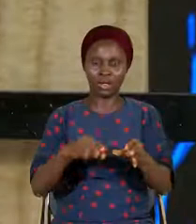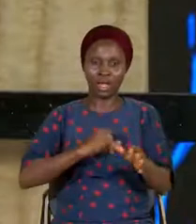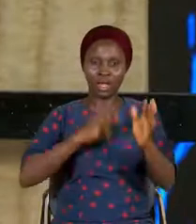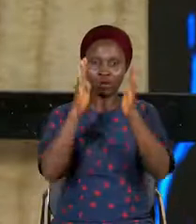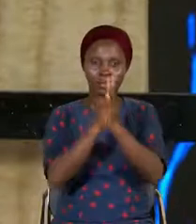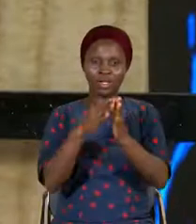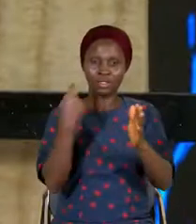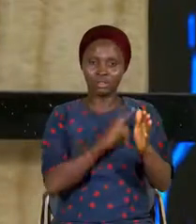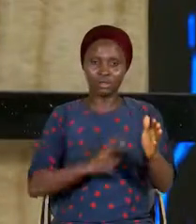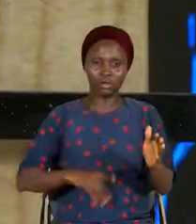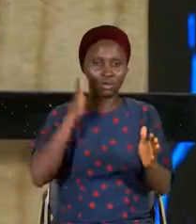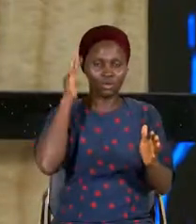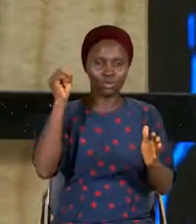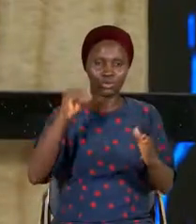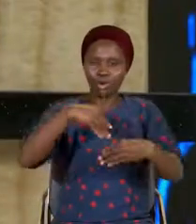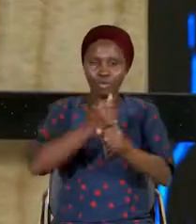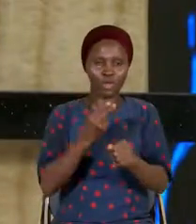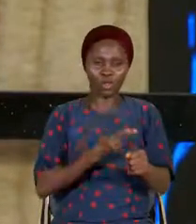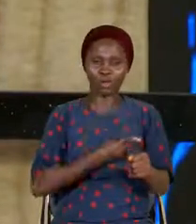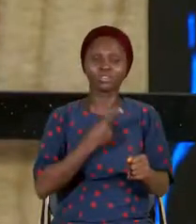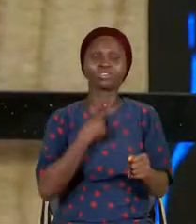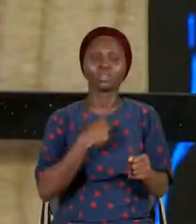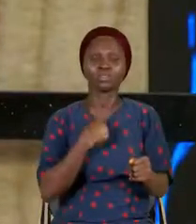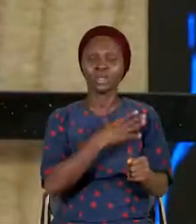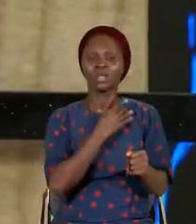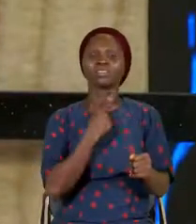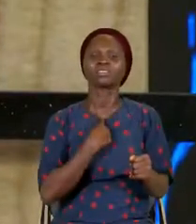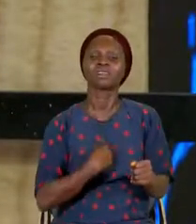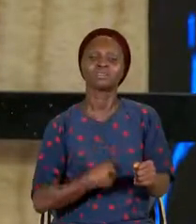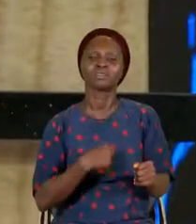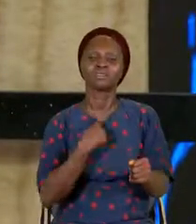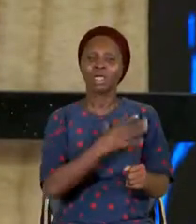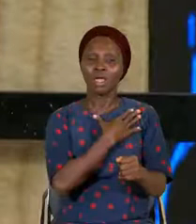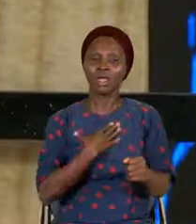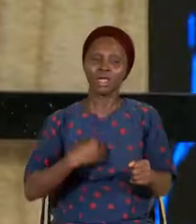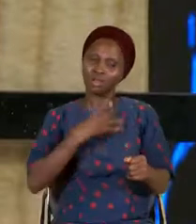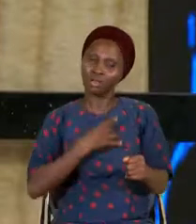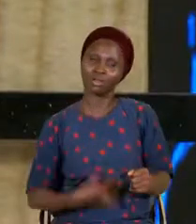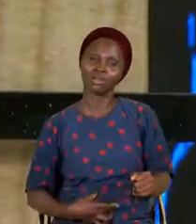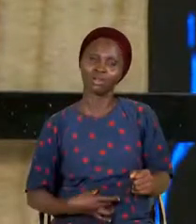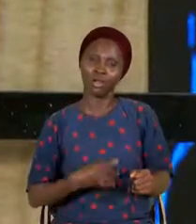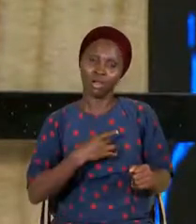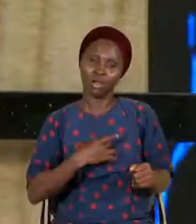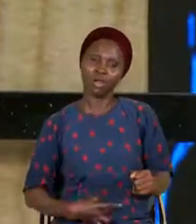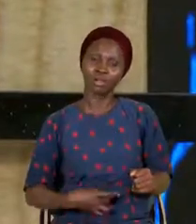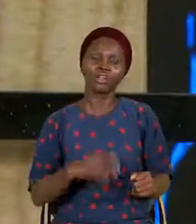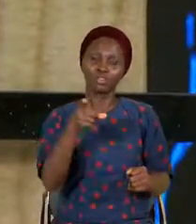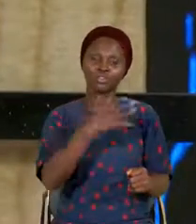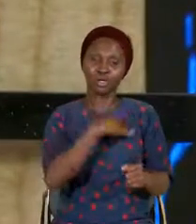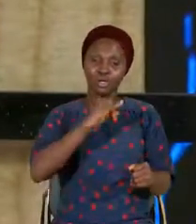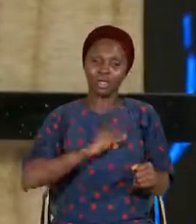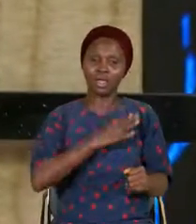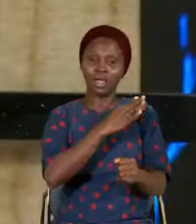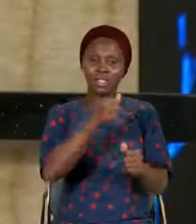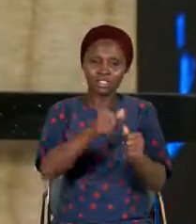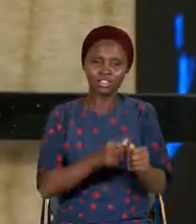je prie, Seigneur, le Seigneur nous rendra plus assoiffés, toi et moi, assoiffés et affamés, toi et moi, pour que